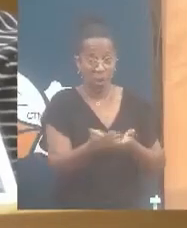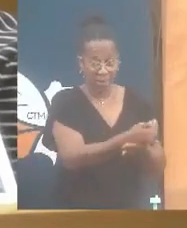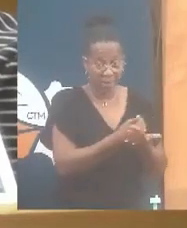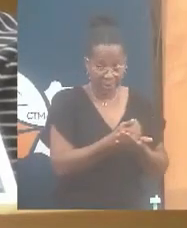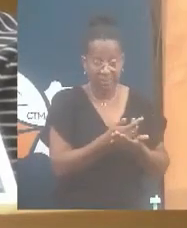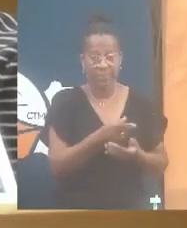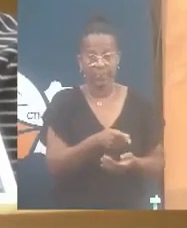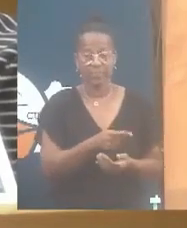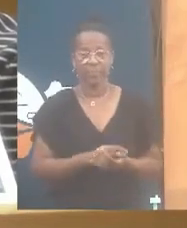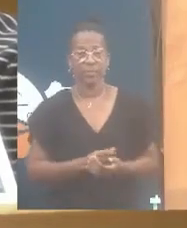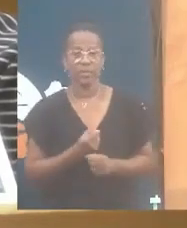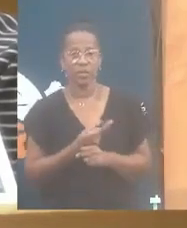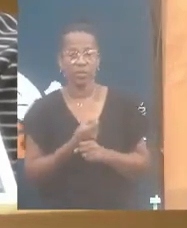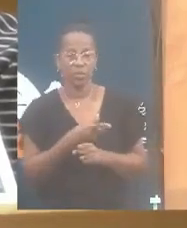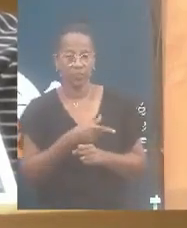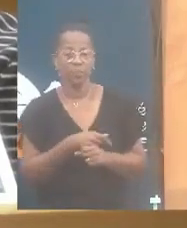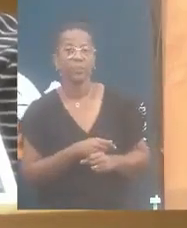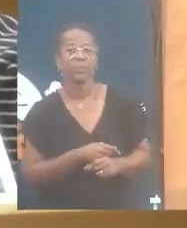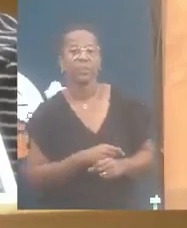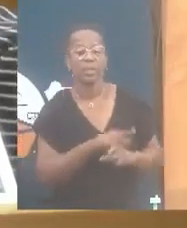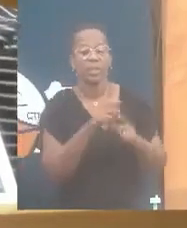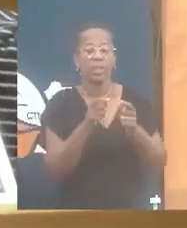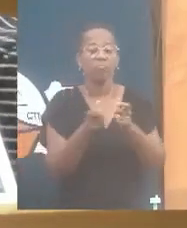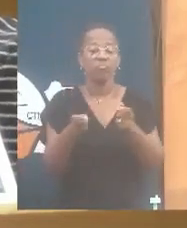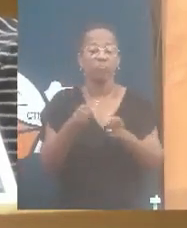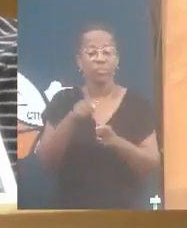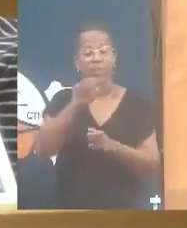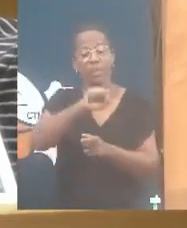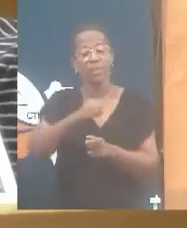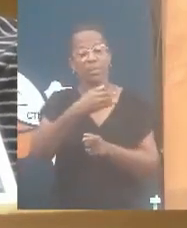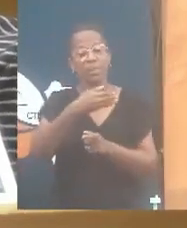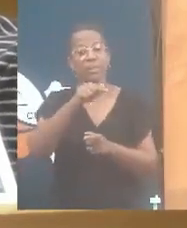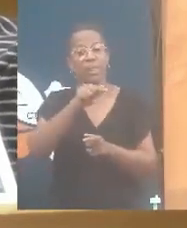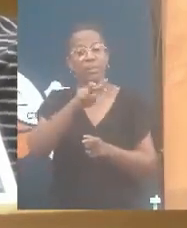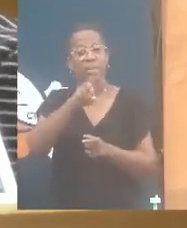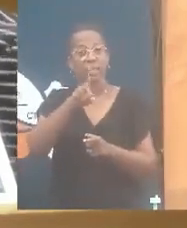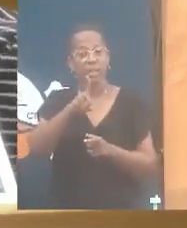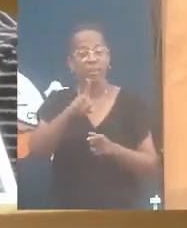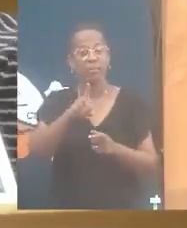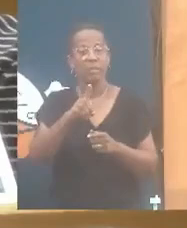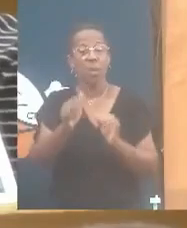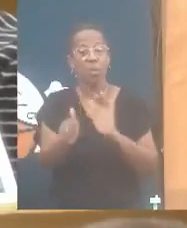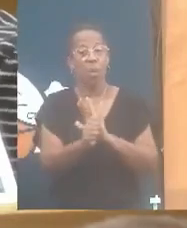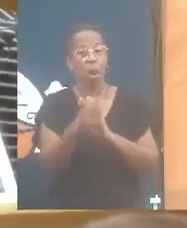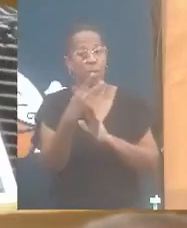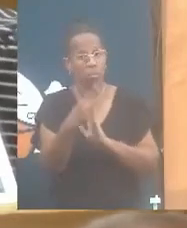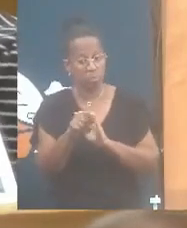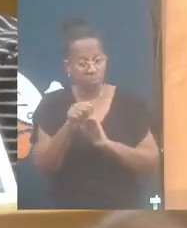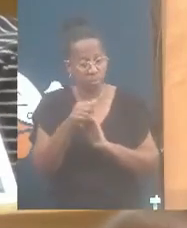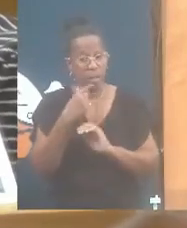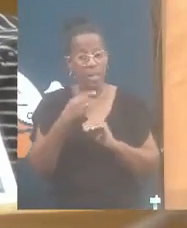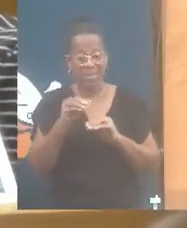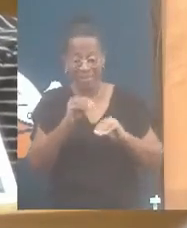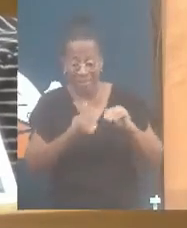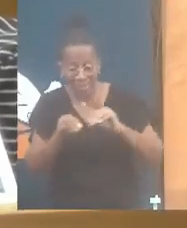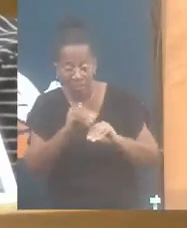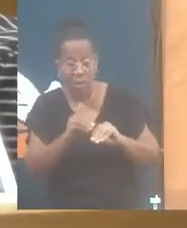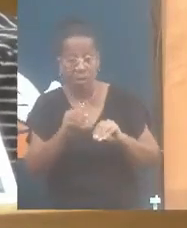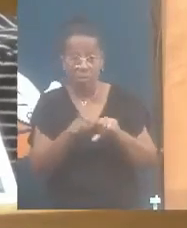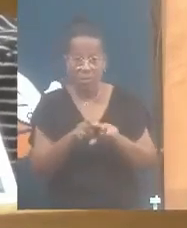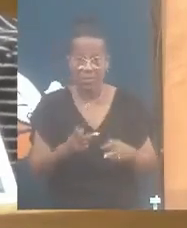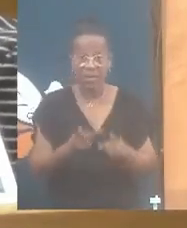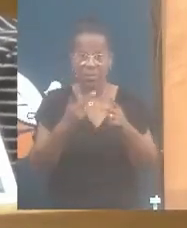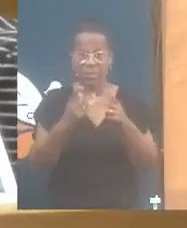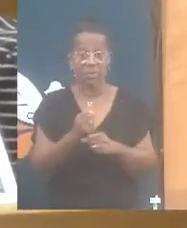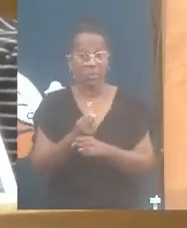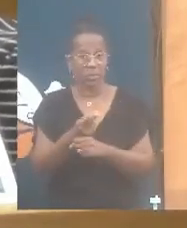déchetteries. Et puis, le SMDVD, c'est syndicat martiniquais pour le traitement et la valorisation des